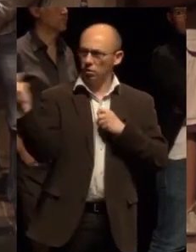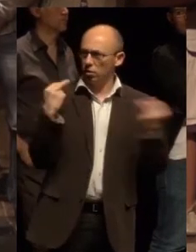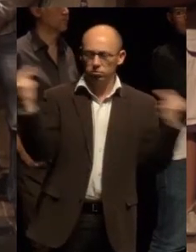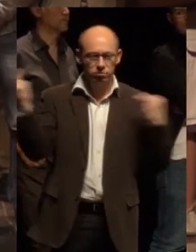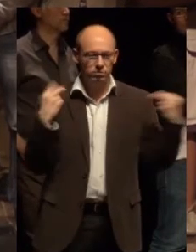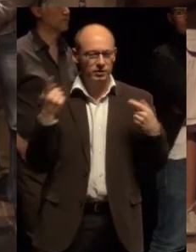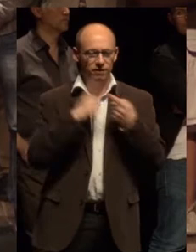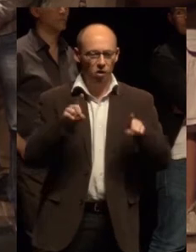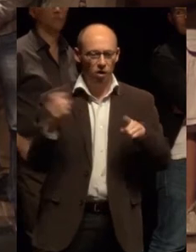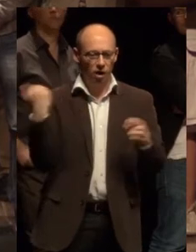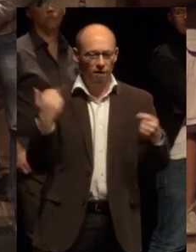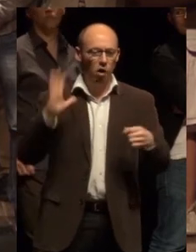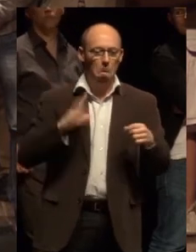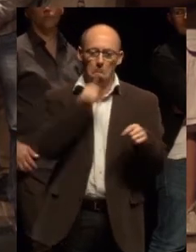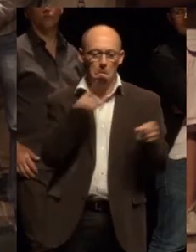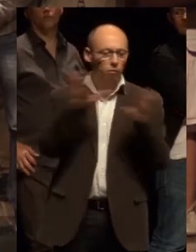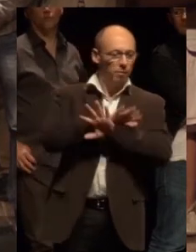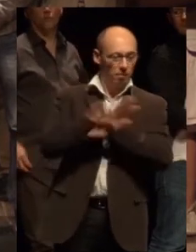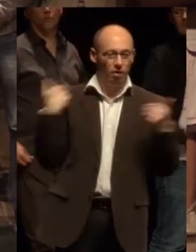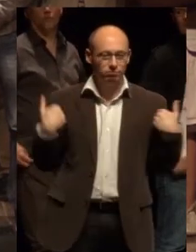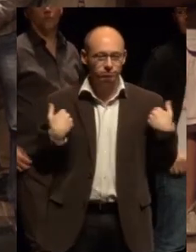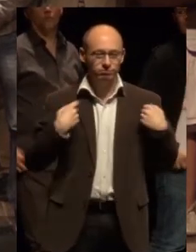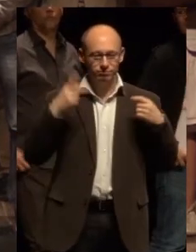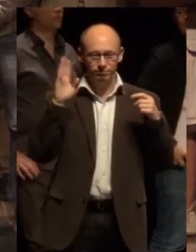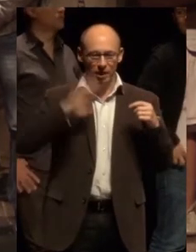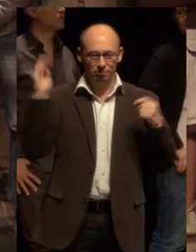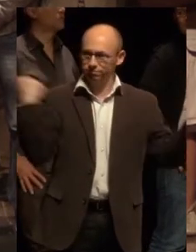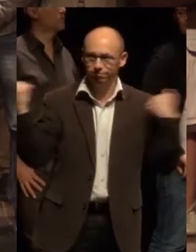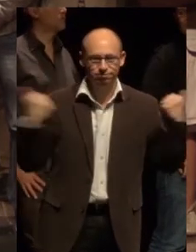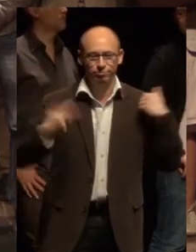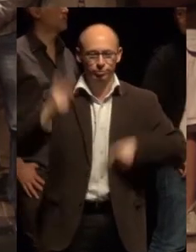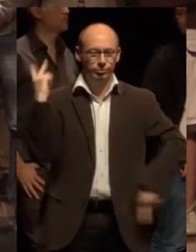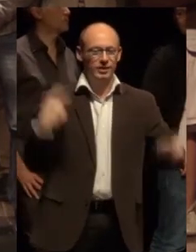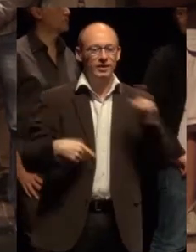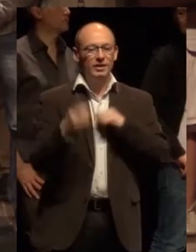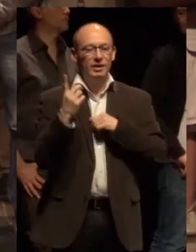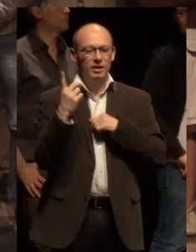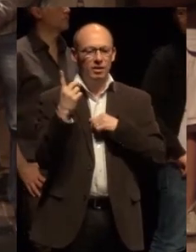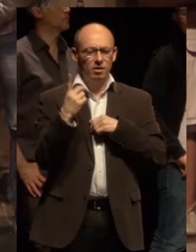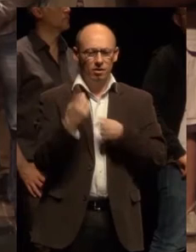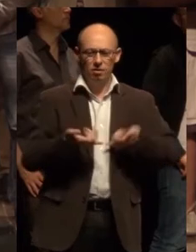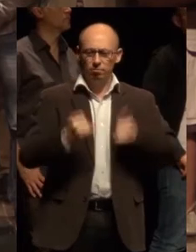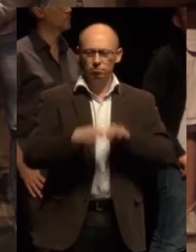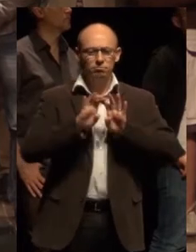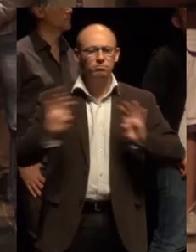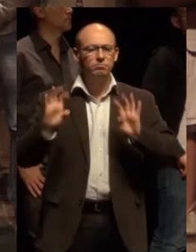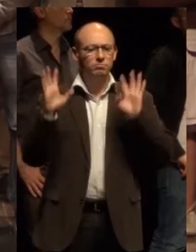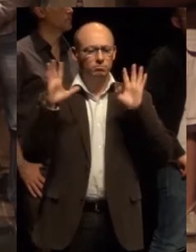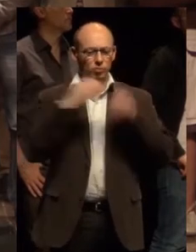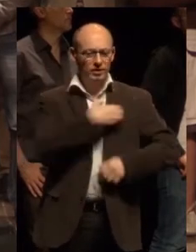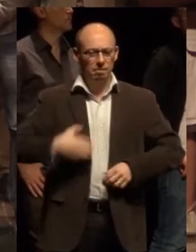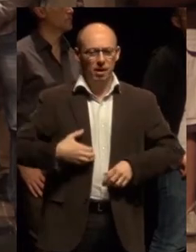les demandes. Cela fait maintenant une semaine que le conseil municipal d'installation a eu lieu et je crois pouvoir